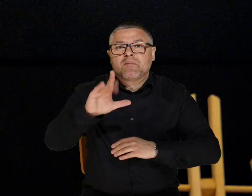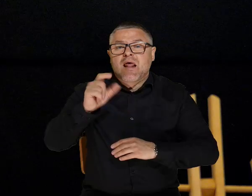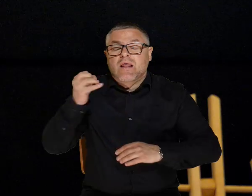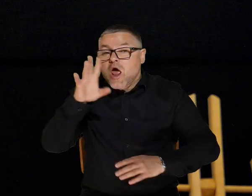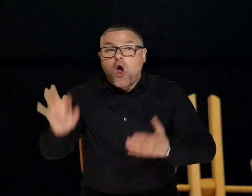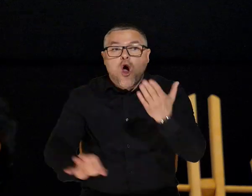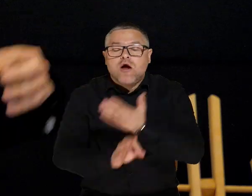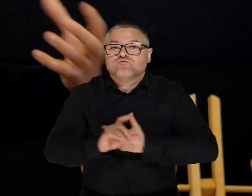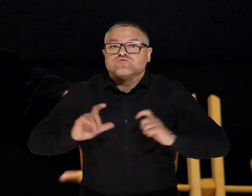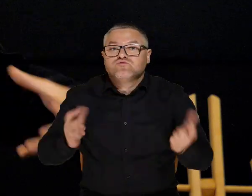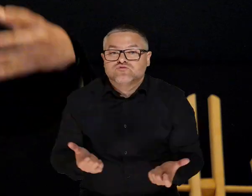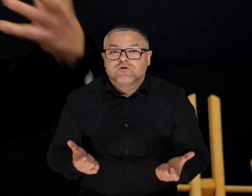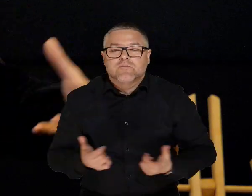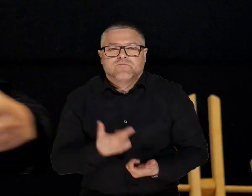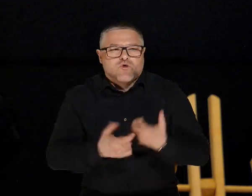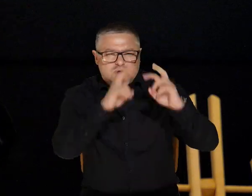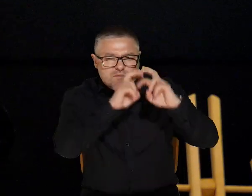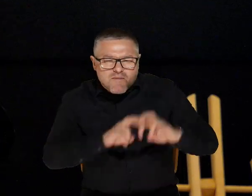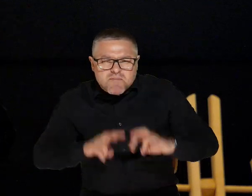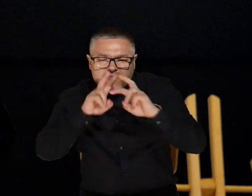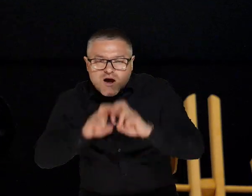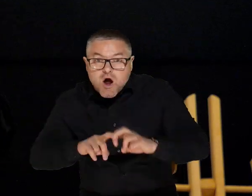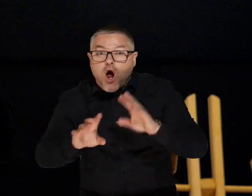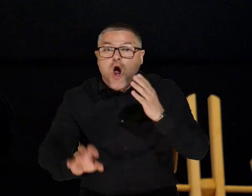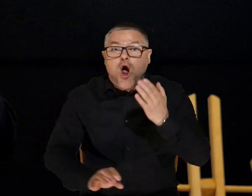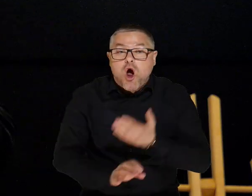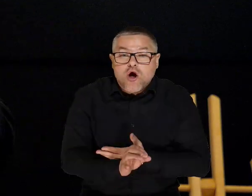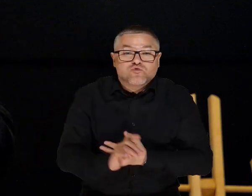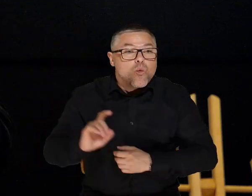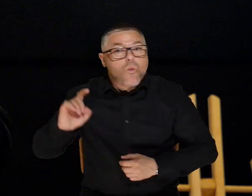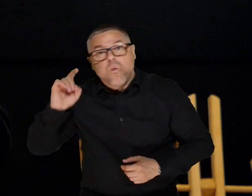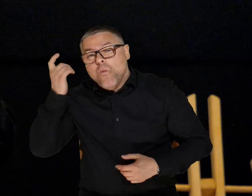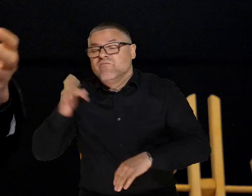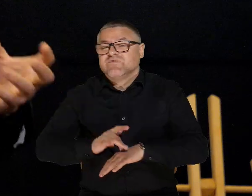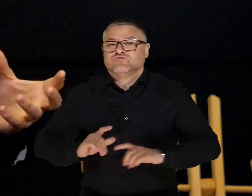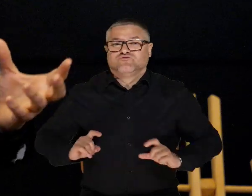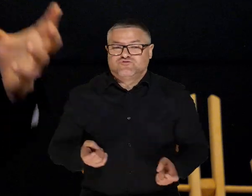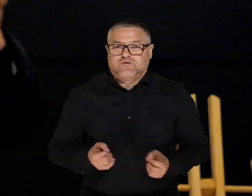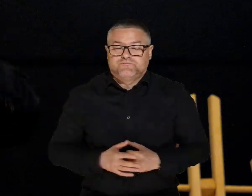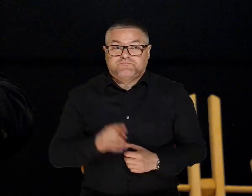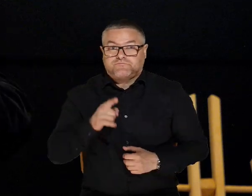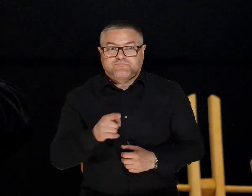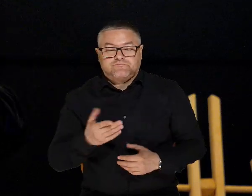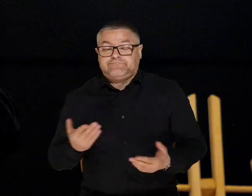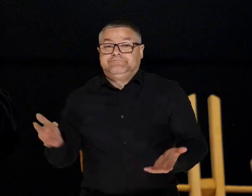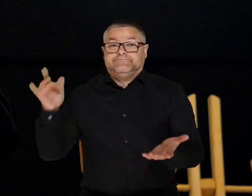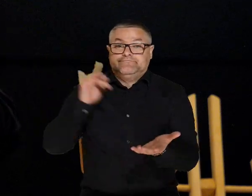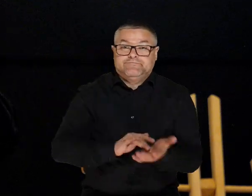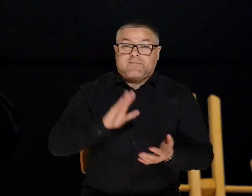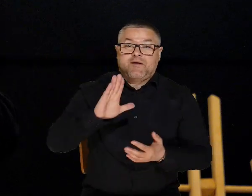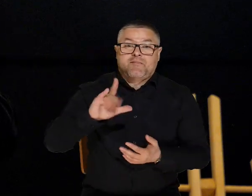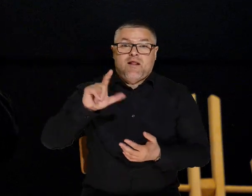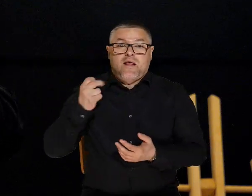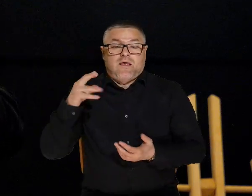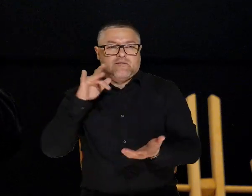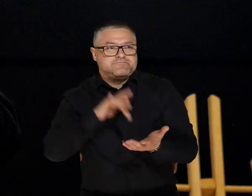I okazało się, że jak zaczęła Laura to badać, to się okazało, że głównie wynika to z tego, że oni trafiają do tej Belgii i nagle się okazuje,